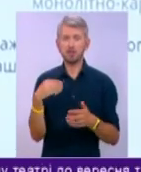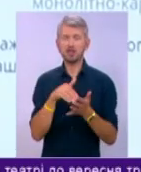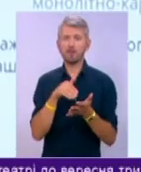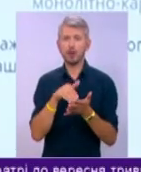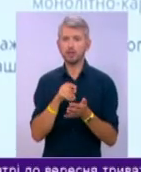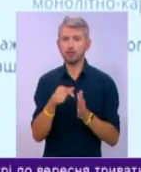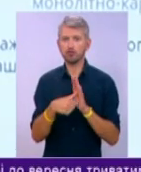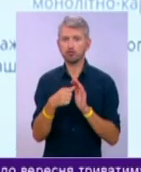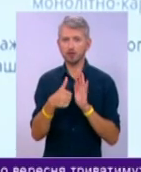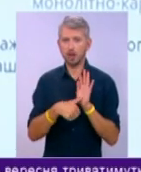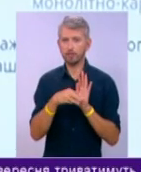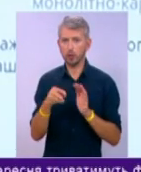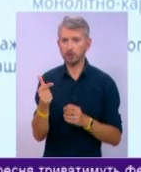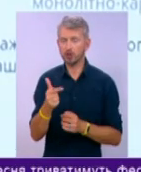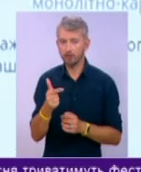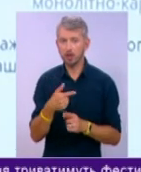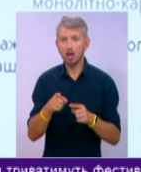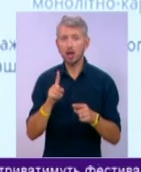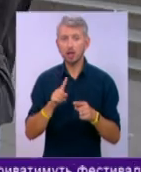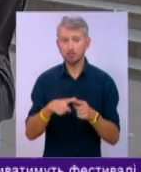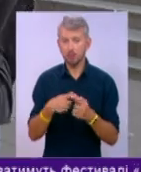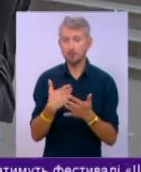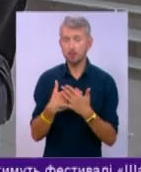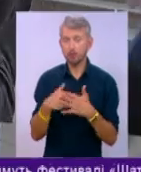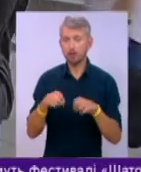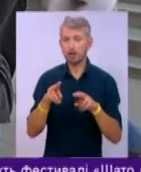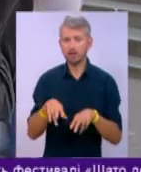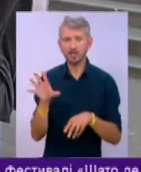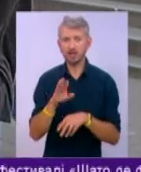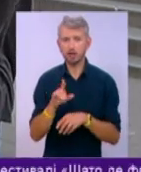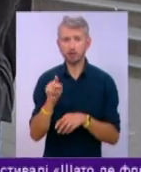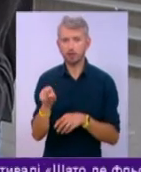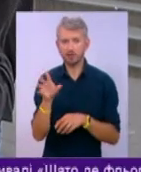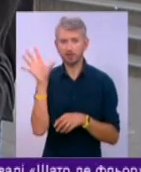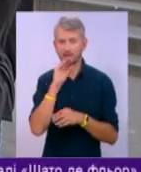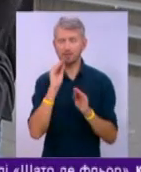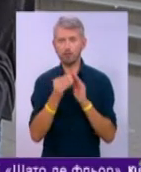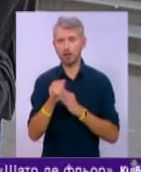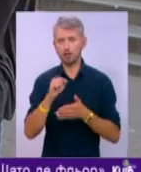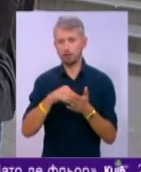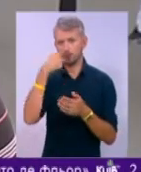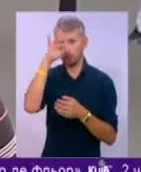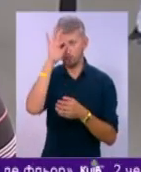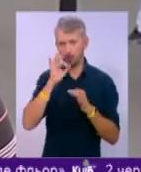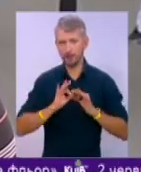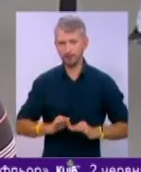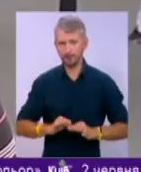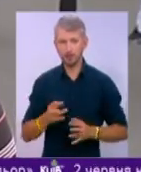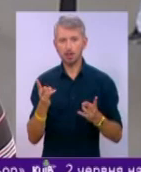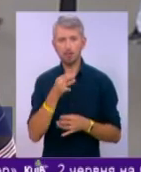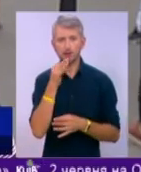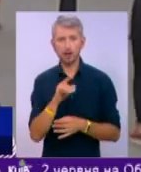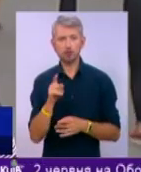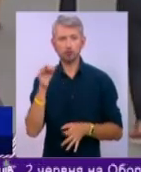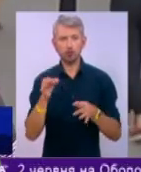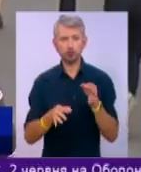якої 16 мільйонів гривень. І це, як підозрюють фахівці, не все, що він встиг приховати від правоохоронців. Треба сказати, що